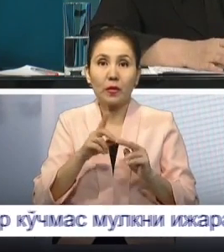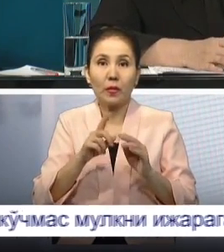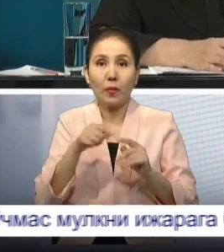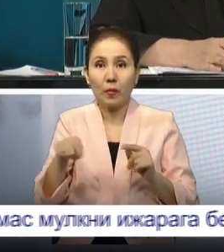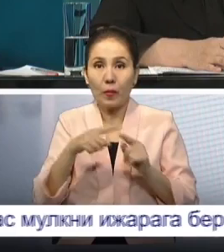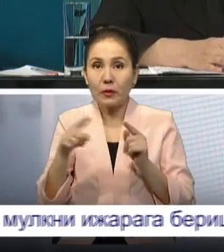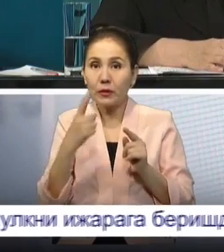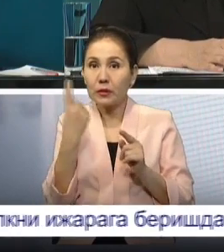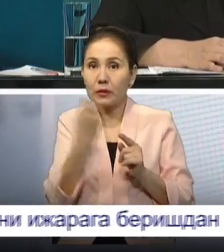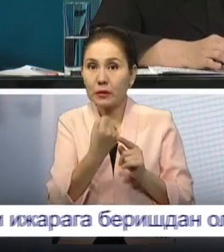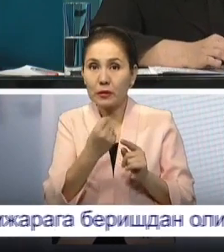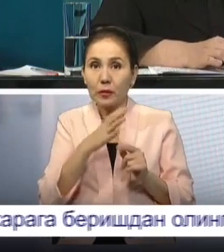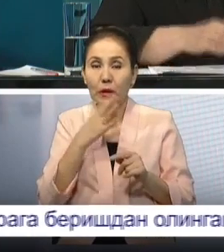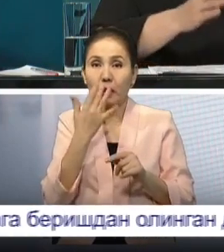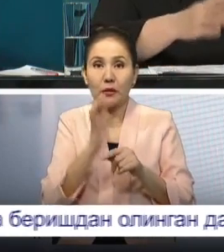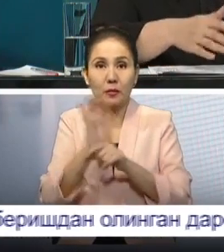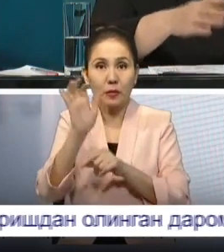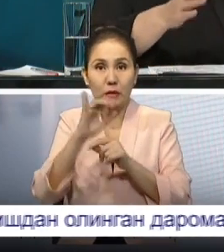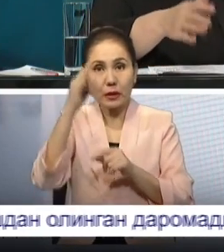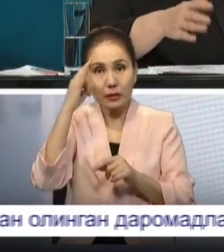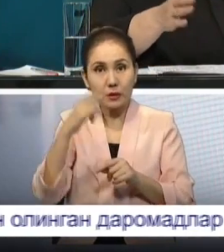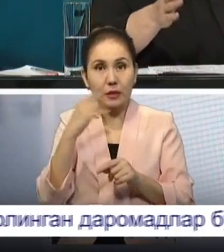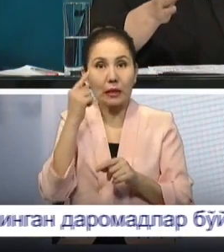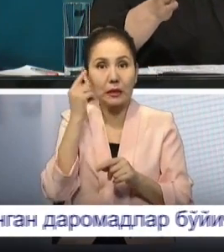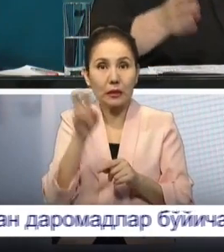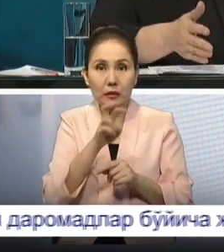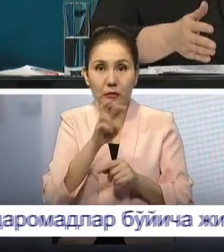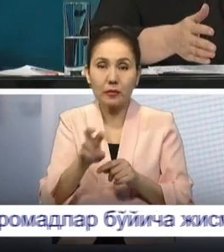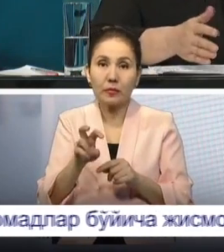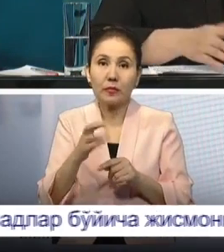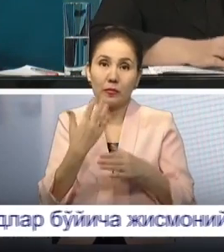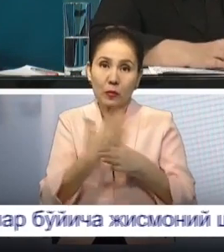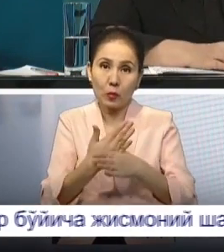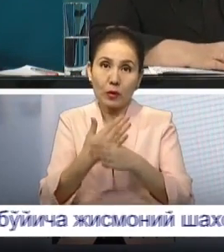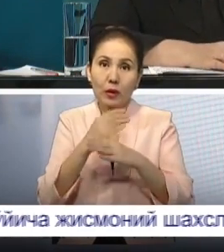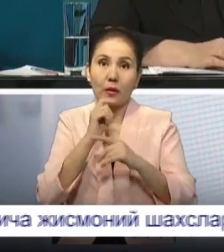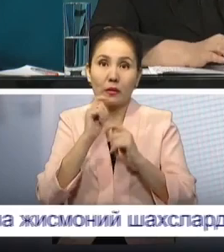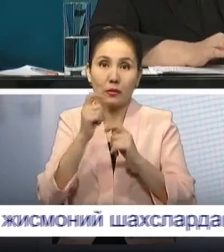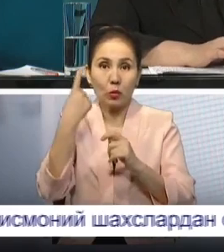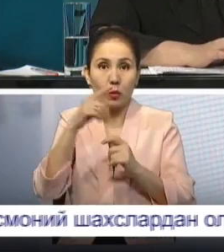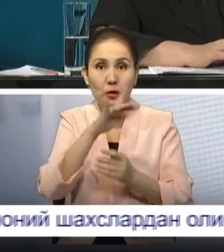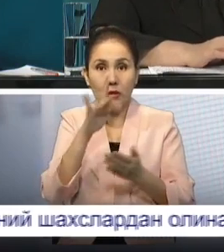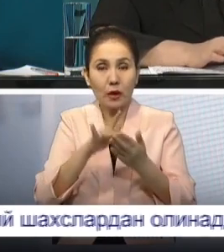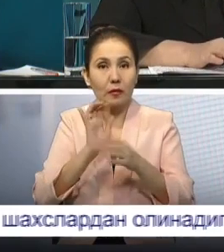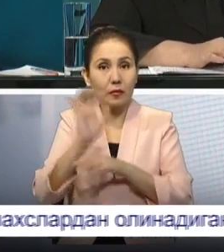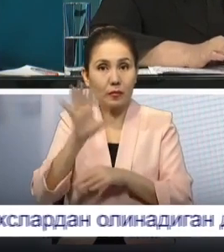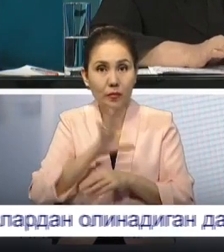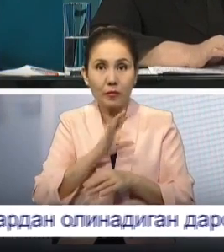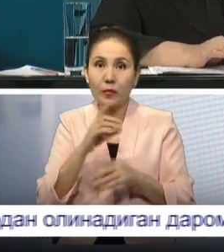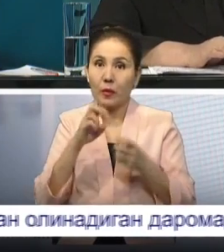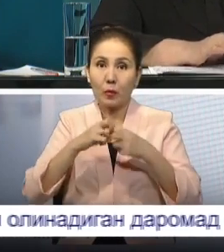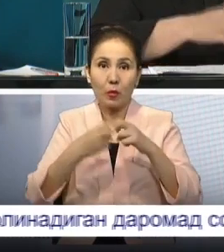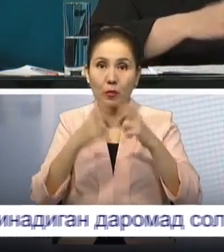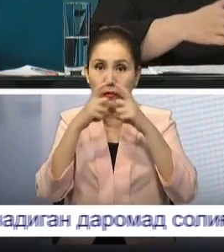недели мы проводили экспорт этих масок в Казахстан, Кыргызстан, в виде гуманитарной помощи другим странам давали. Я думаю, сейчас проблем с масками